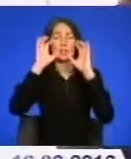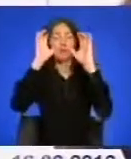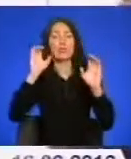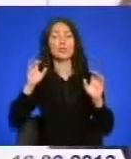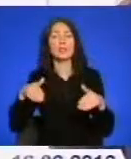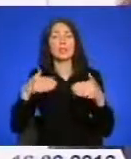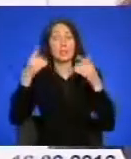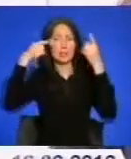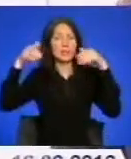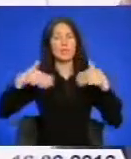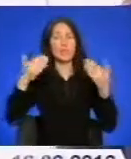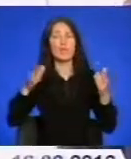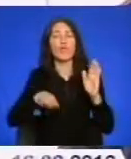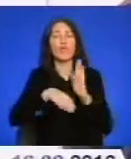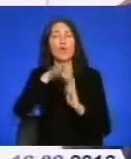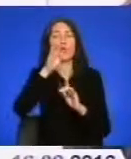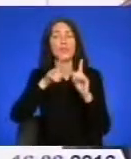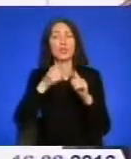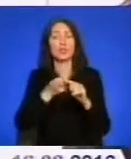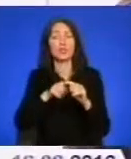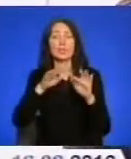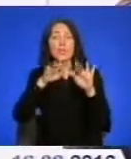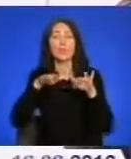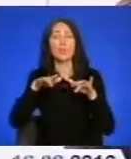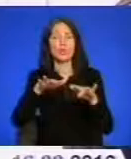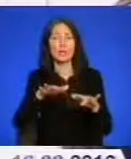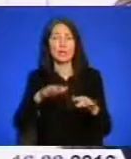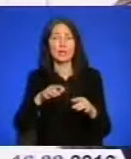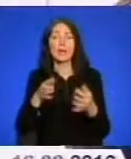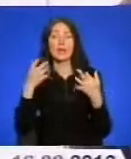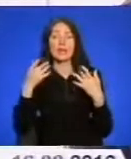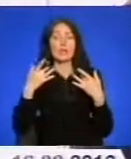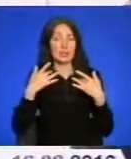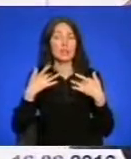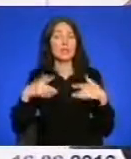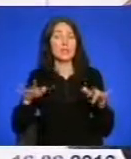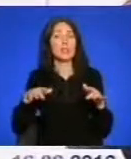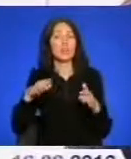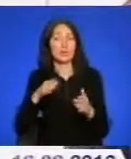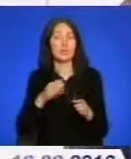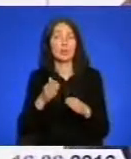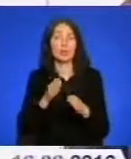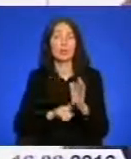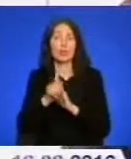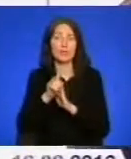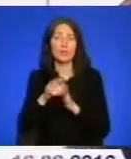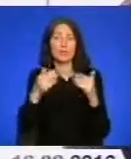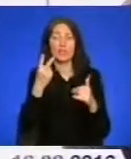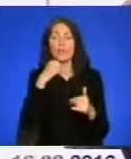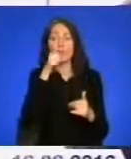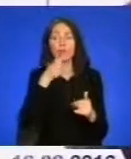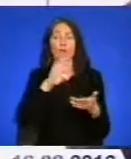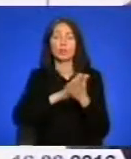в Верховній Раді, і щоб цей процес звільнення пішов, тому що скільки вже можна? 2 роки вже є контракт